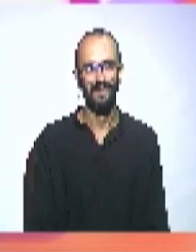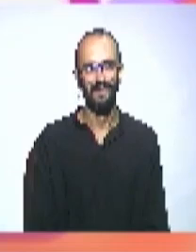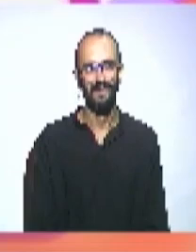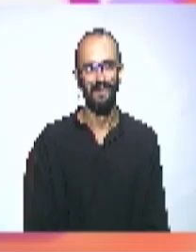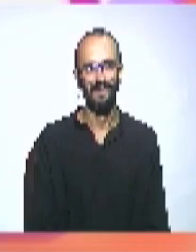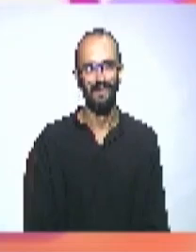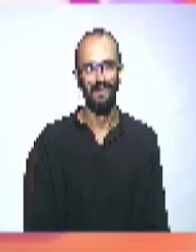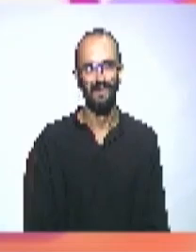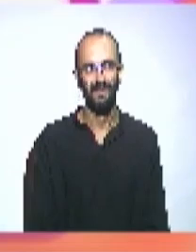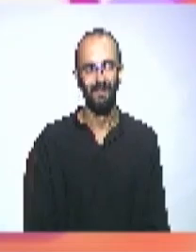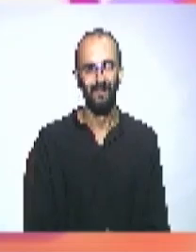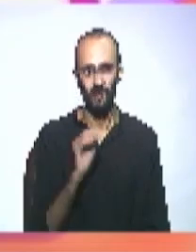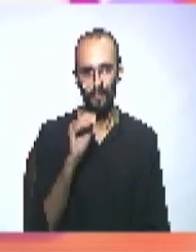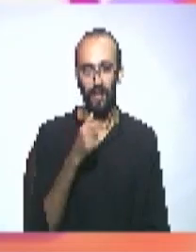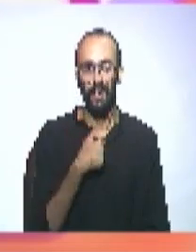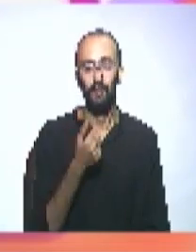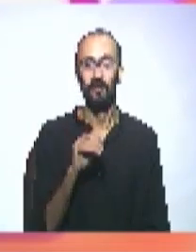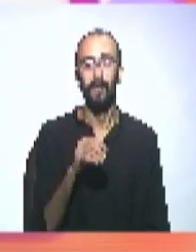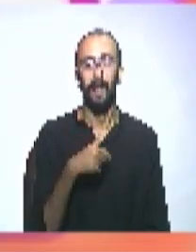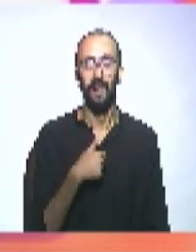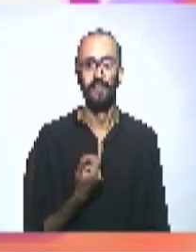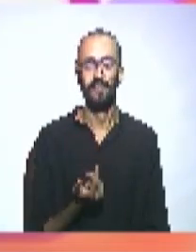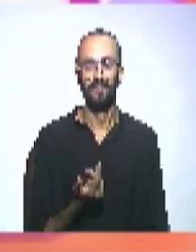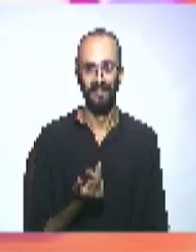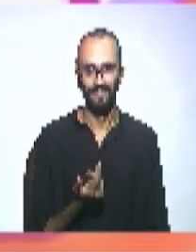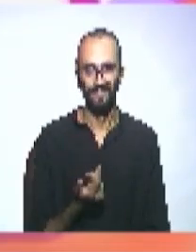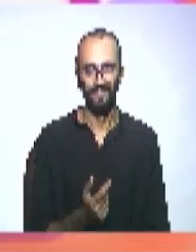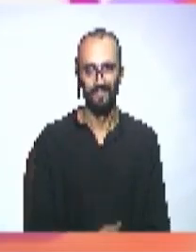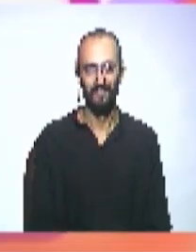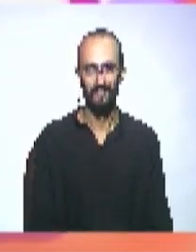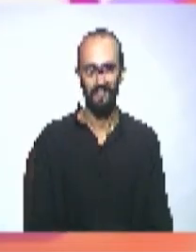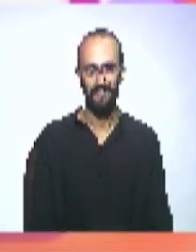اشمعنى انا بقى؟ اشمعنى يعني؟ اشمعنى انا؟